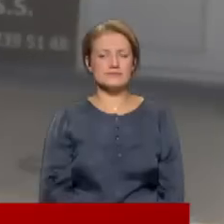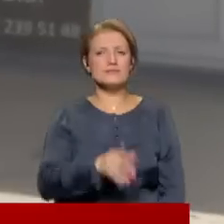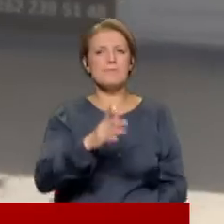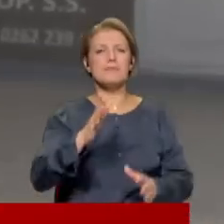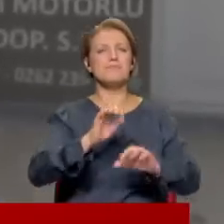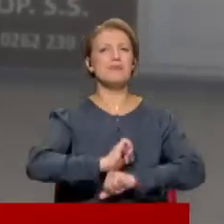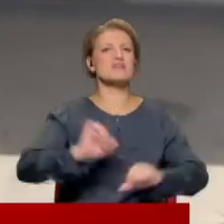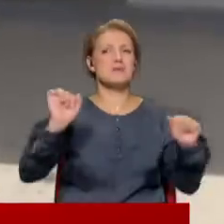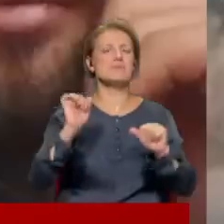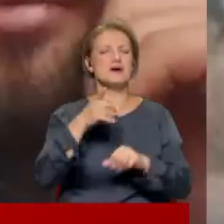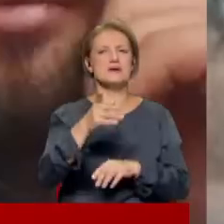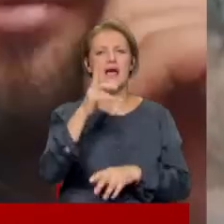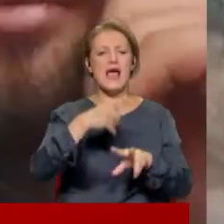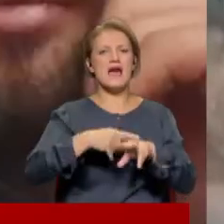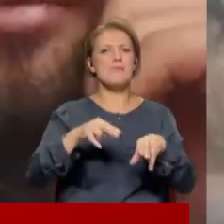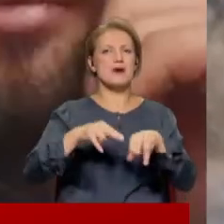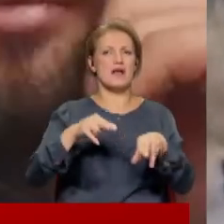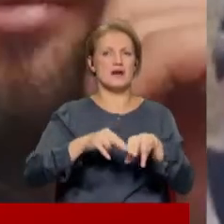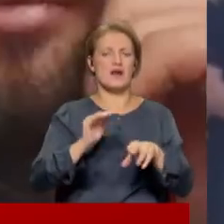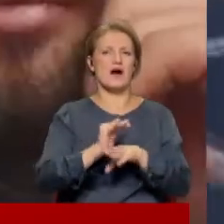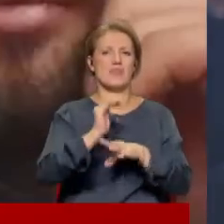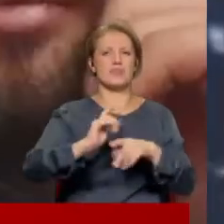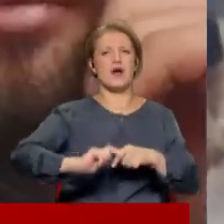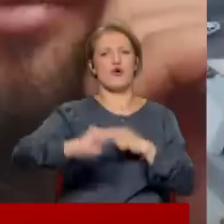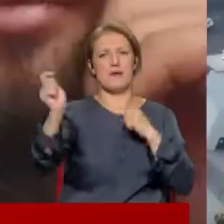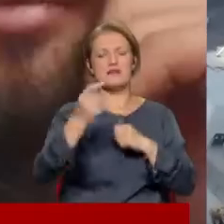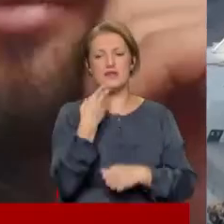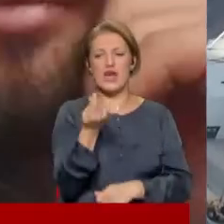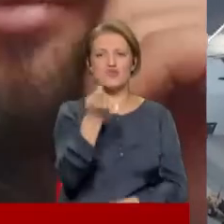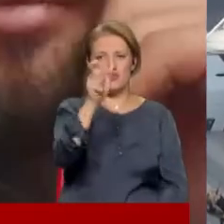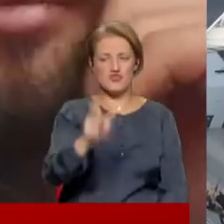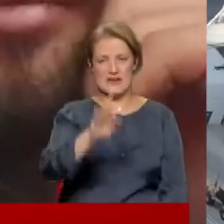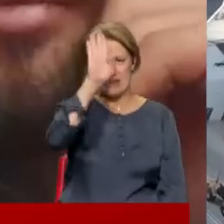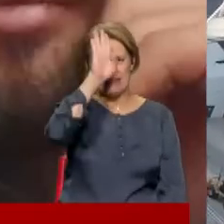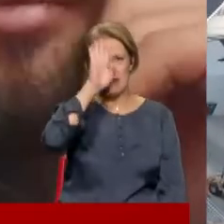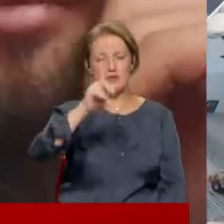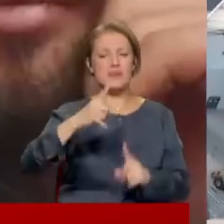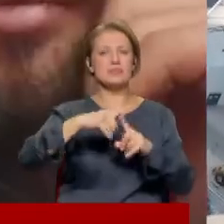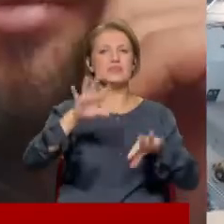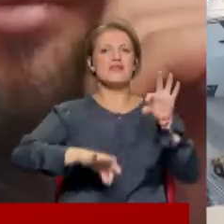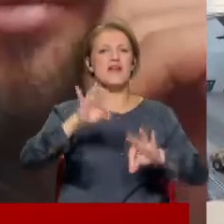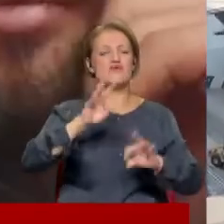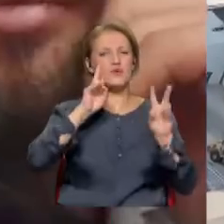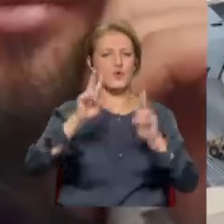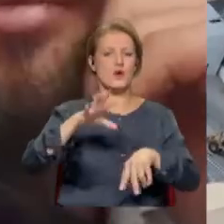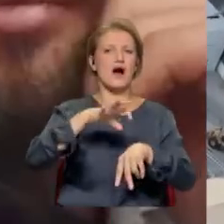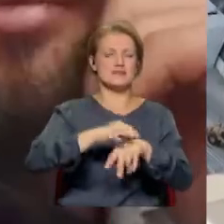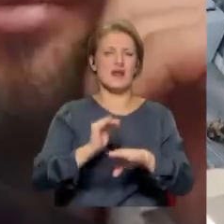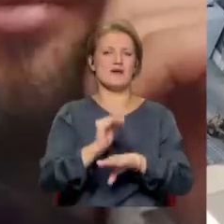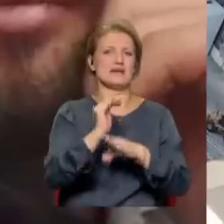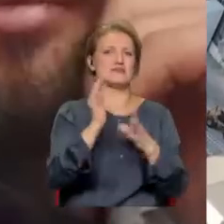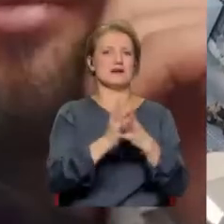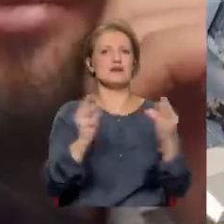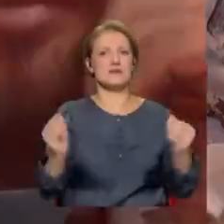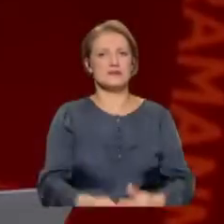Silolarda meydana gelen patlama Ekrem Kalkan'ı hayattan kopardı. Genç işçi İstanbul'da tedavi gördüğü hastanede yaşamını